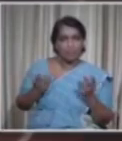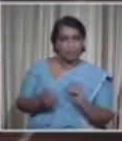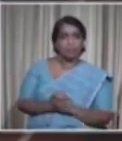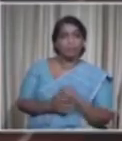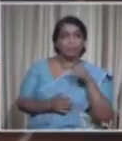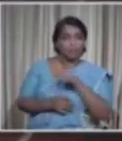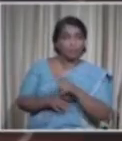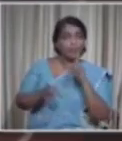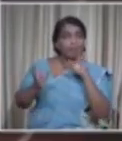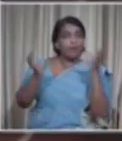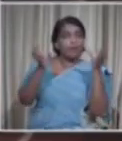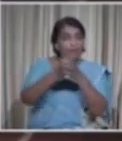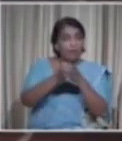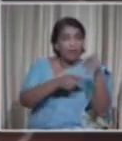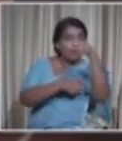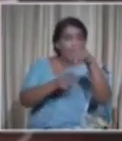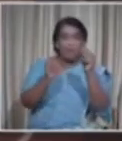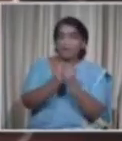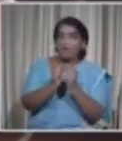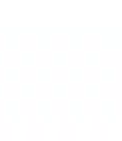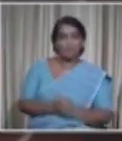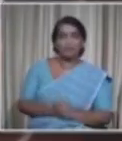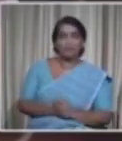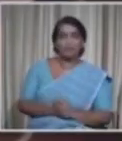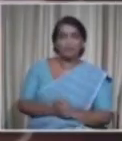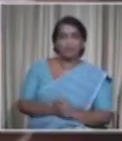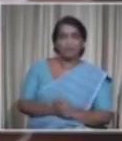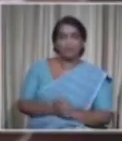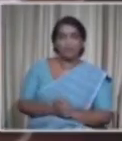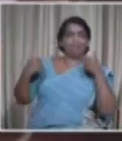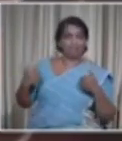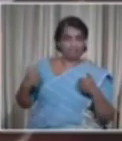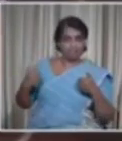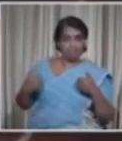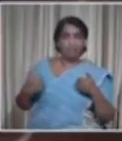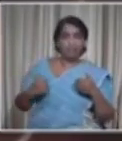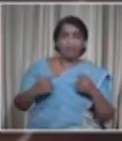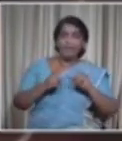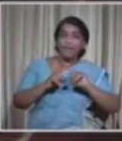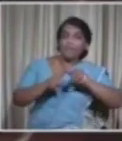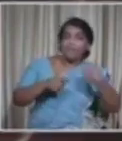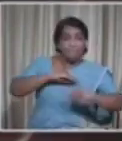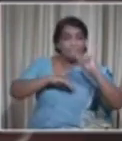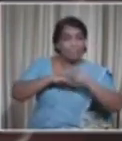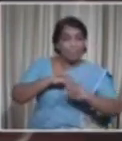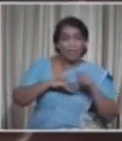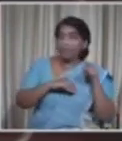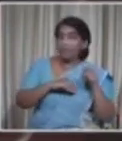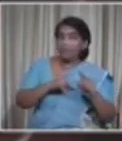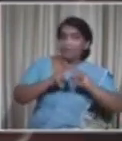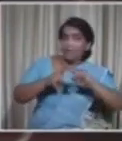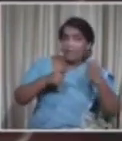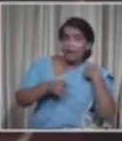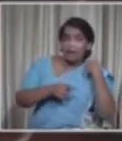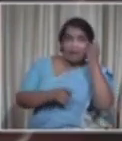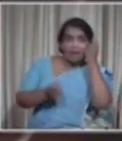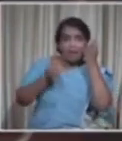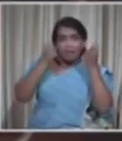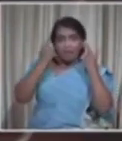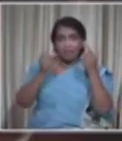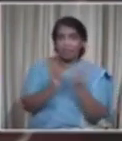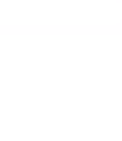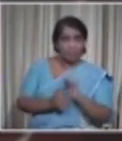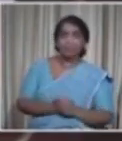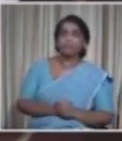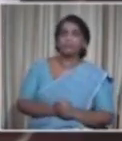මේ කණ්ඩායමට මේක කරන්න බෑ ඒකයි කියන්නේ ඒකෙන් බැහැර වෙලා මේ වෙනත් උප්පරවැට්ටි තුලින් වෙනත් මතිමතාන්තර ස්ථාපනය